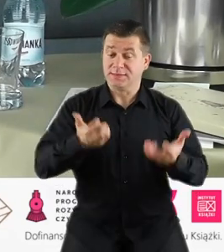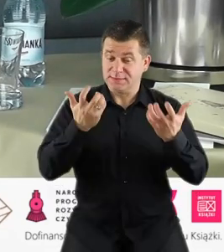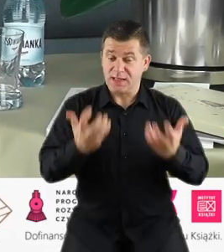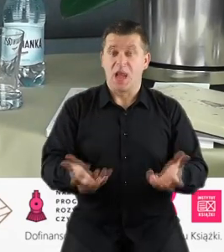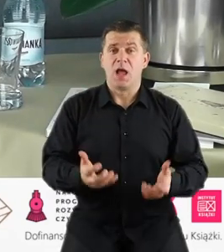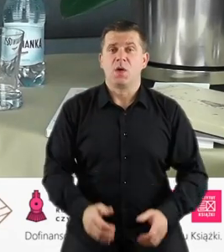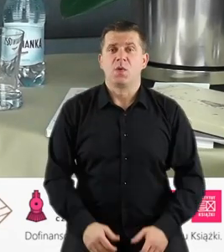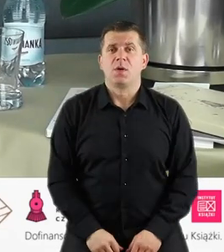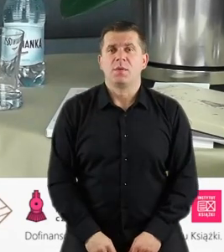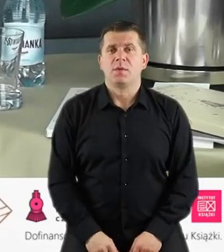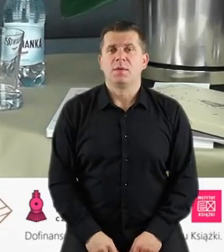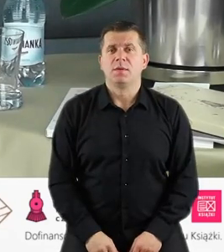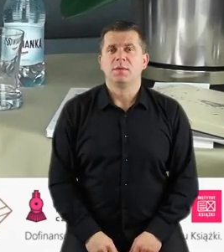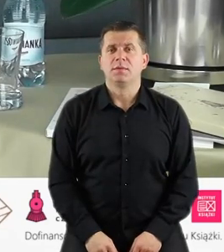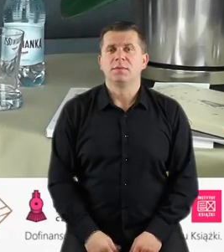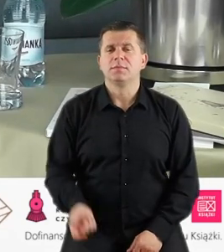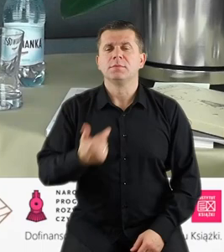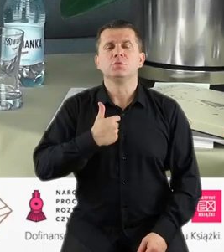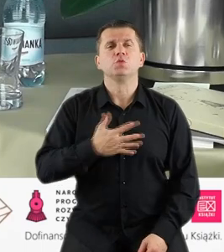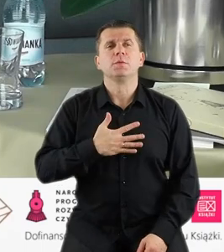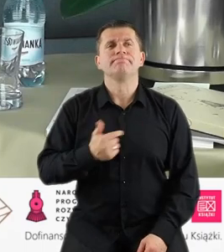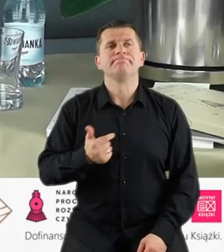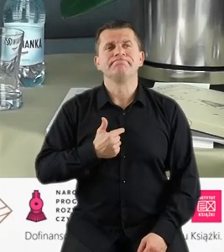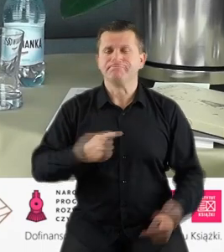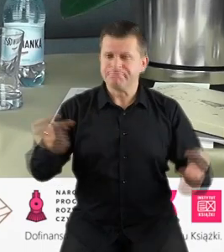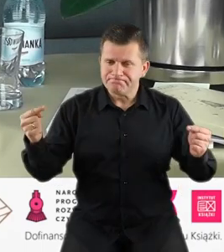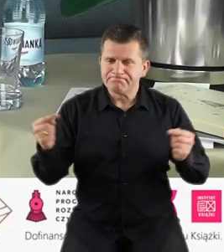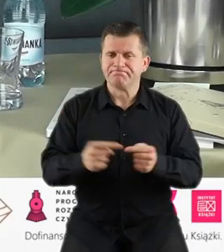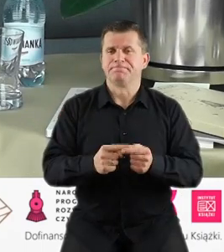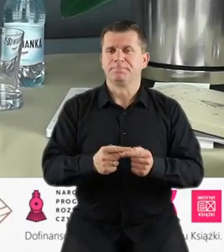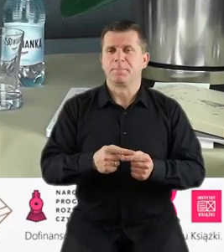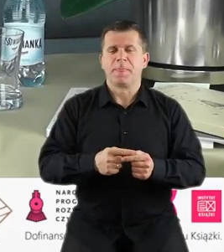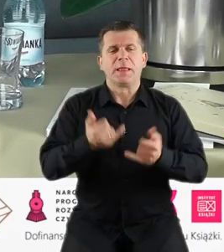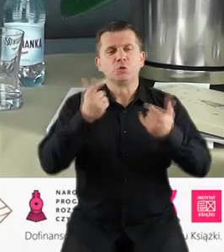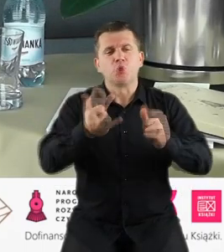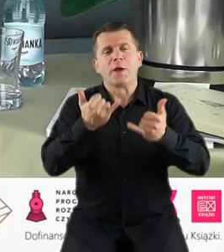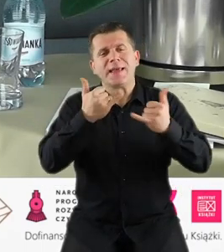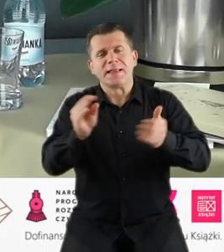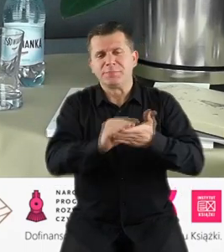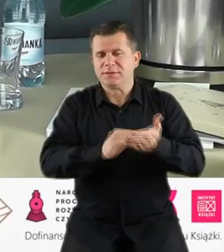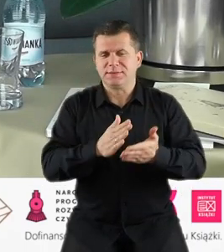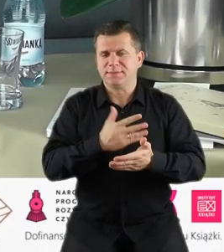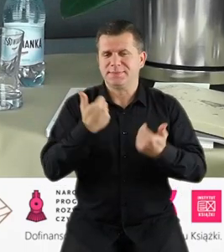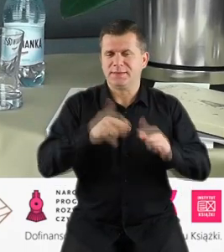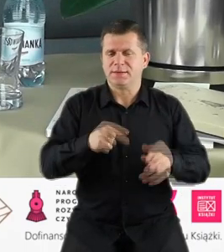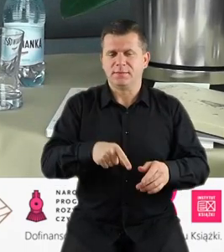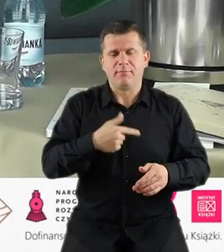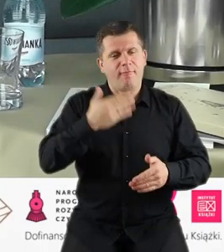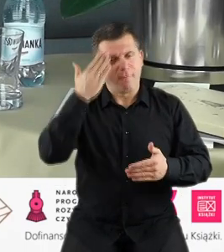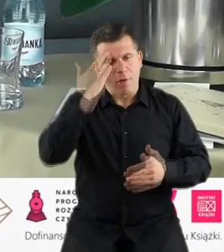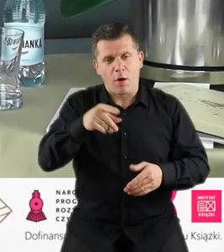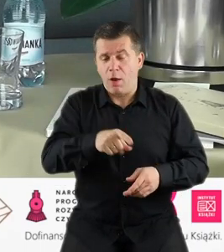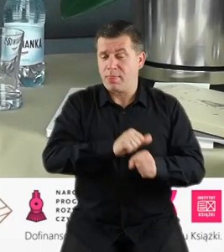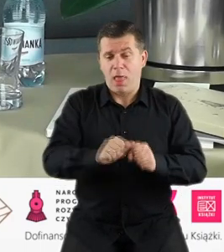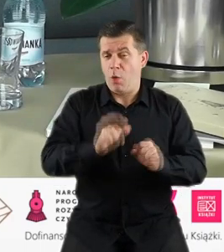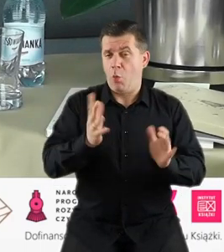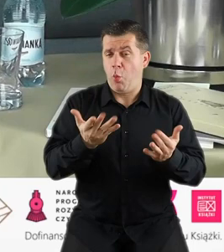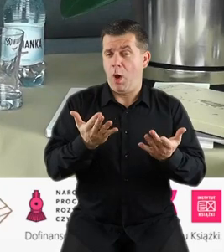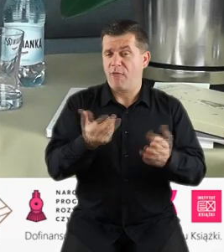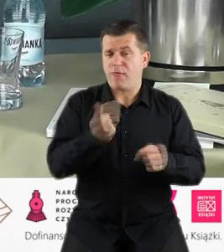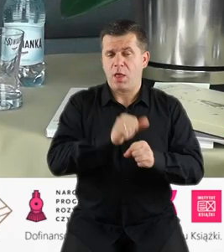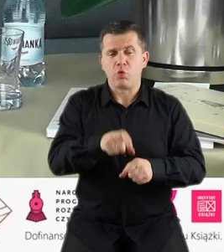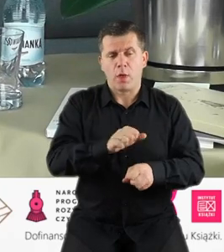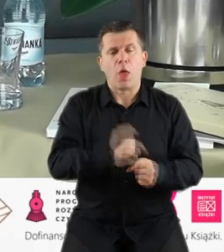Chciałabym, ale to jest forma, która mi najbardziej odpowiada i chyba nie umiem pisać niczego innego. No to nie jest łatwa forma. To